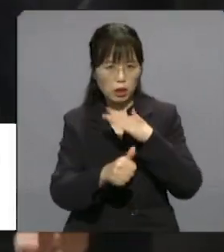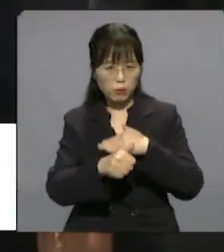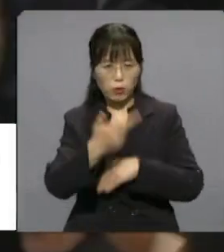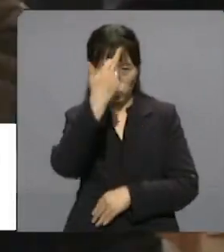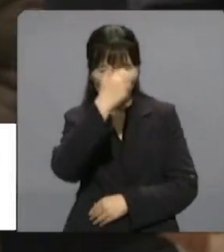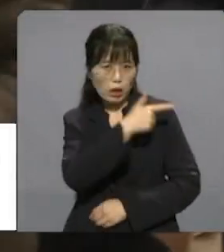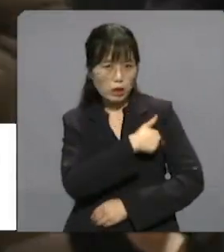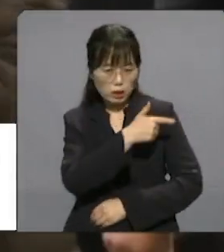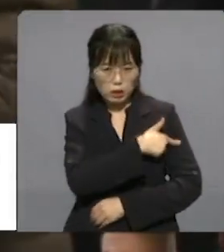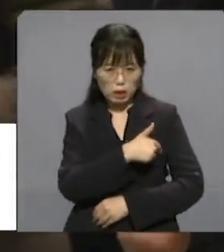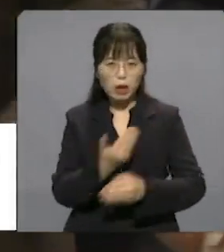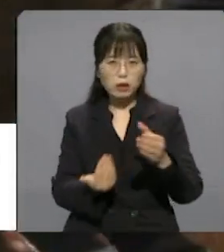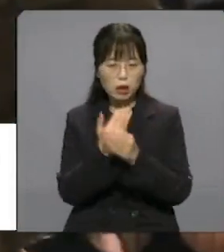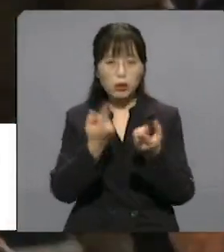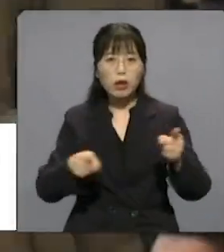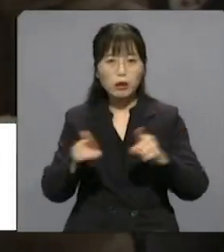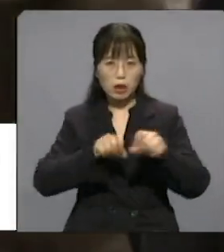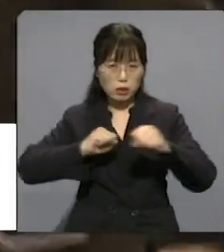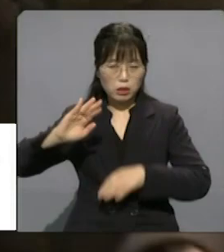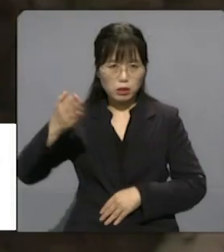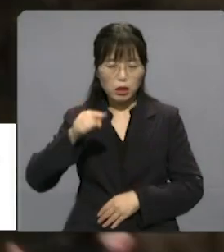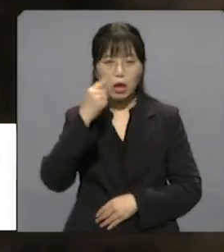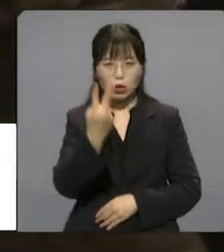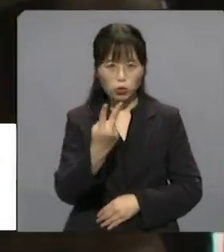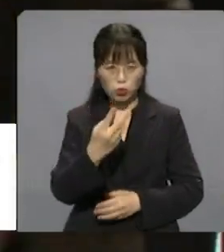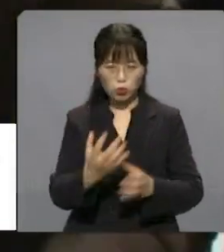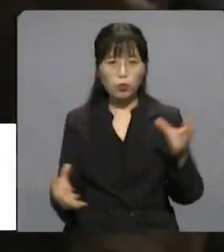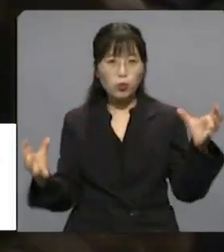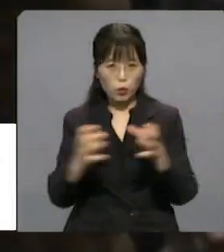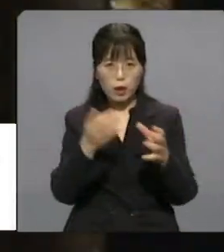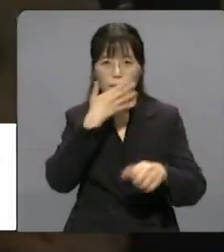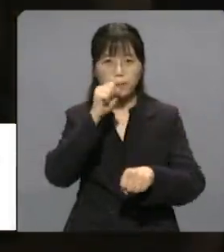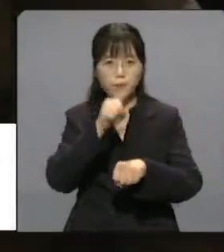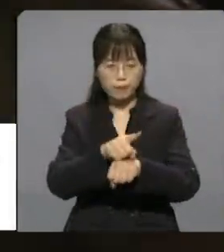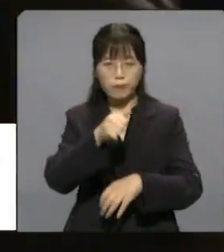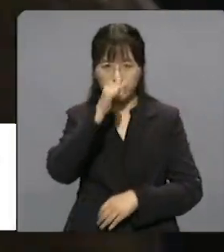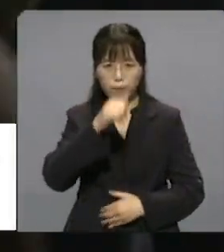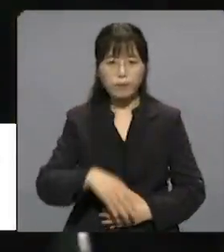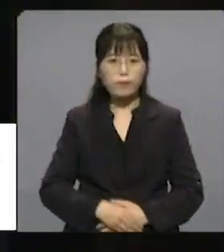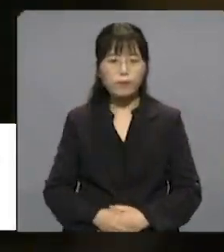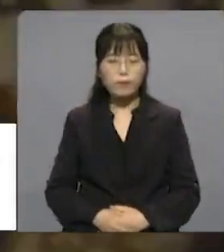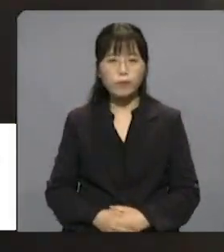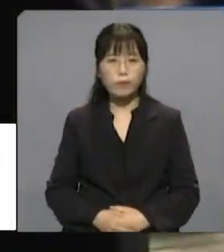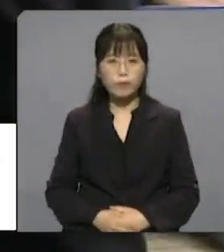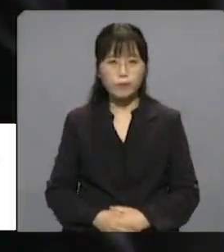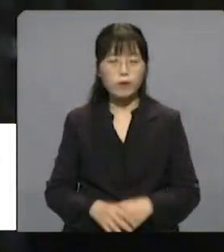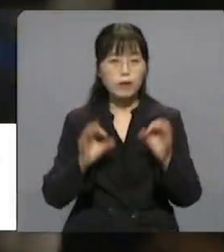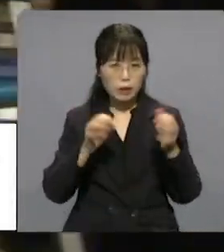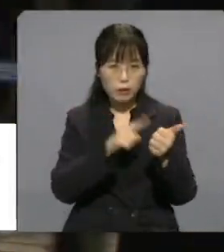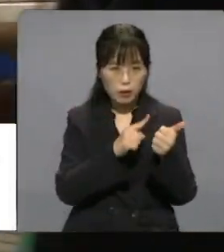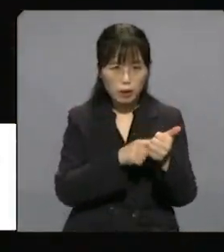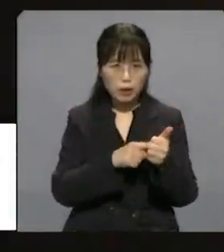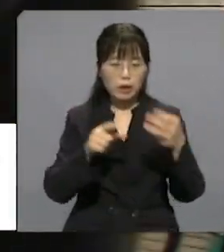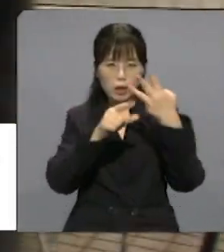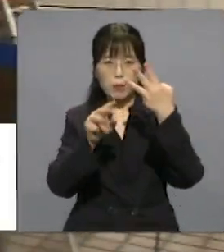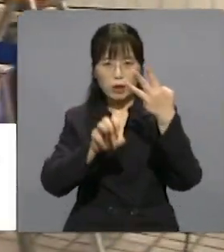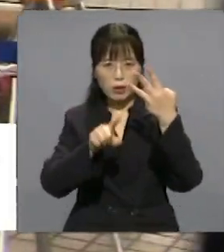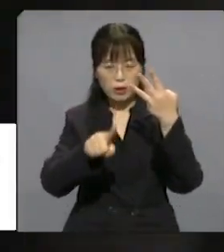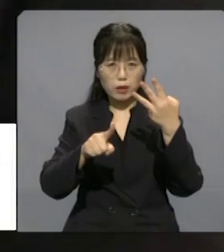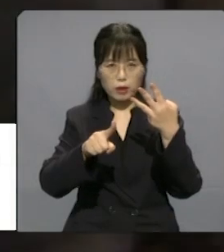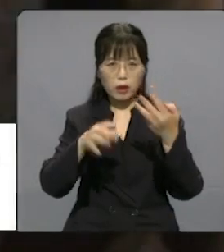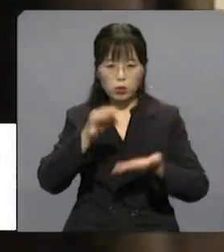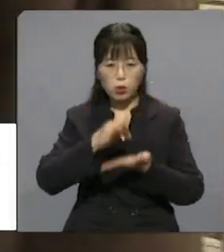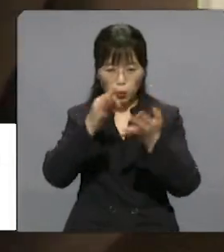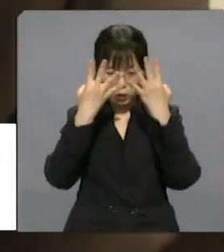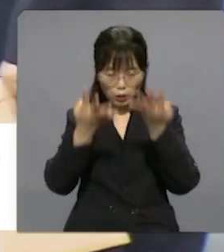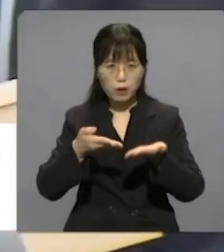최우양 이사의 사건도 함께 진행돼 두 사건이 병합될 가능성이 있습니다. 김 씨가 지난달 31일 보석을